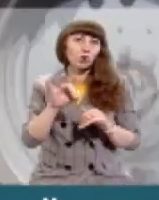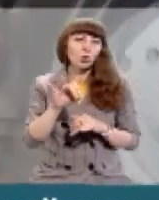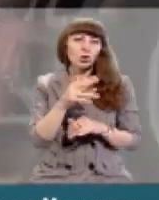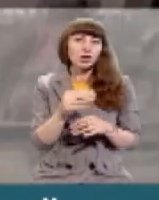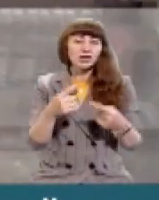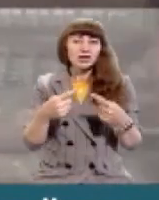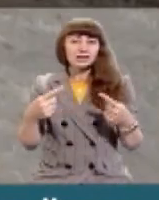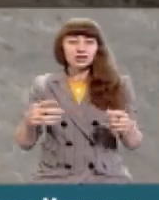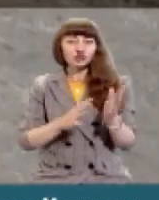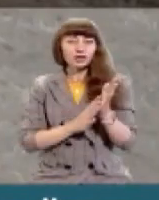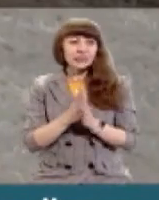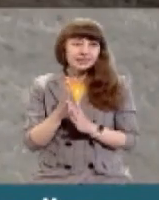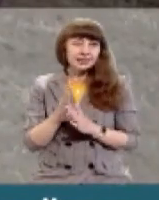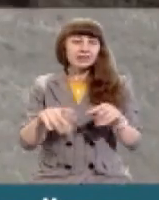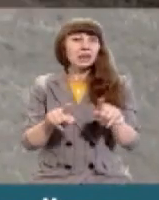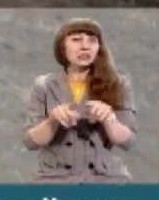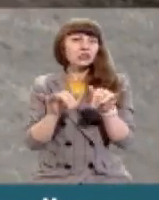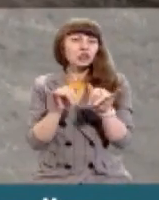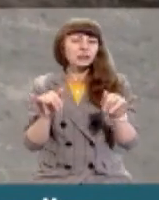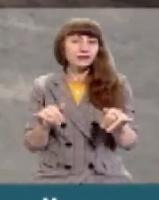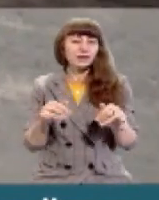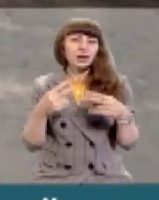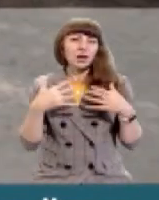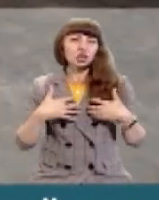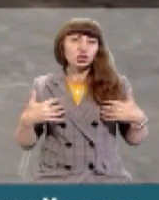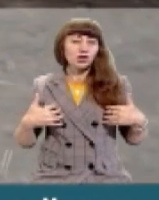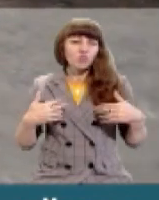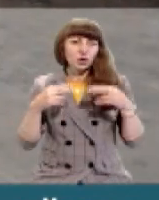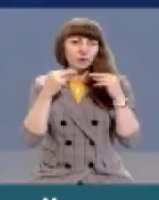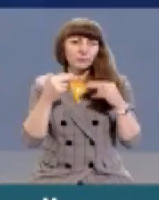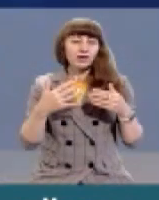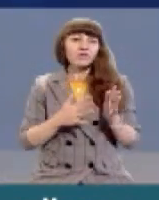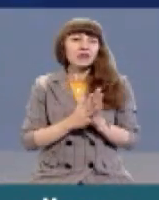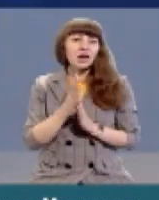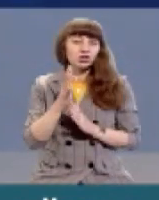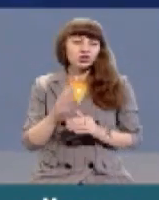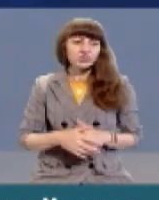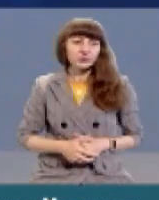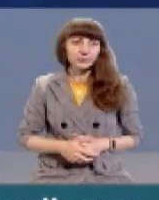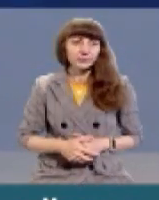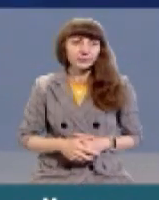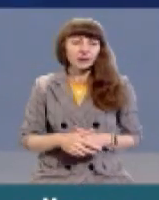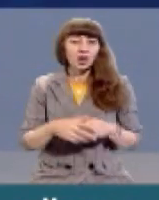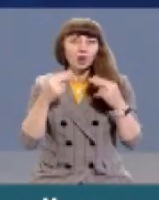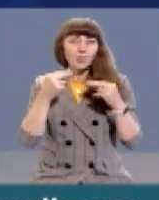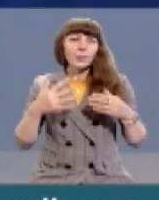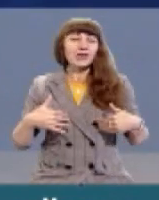урожайности различных культур. Также в районе развивается племенное и молочное животноводство. Развитие отечественного